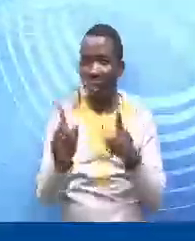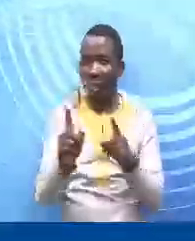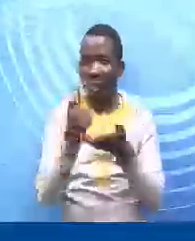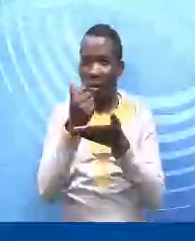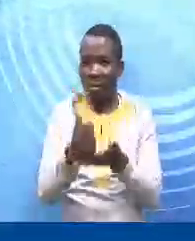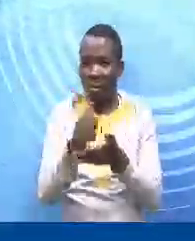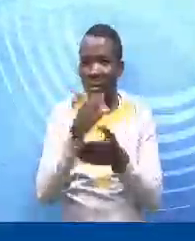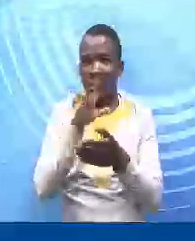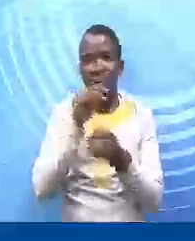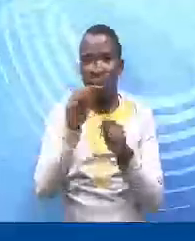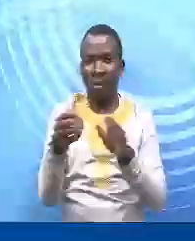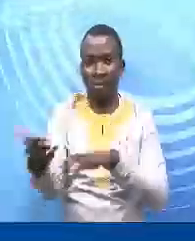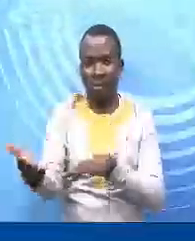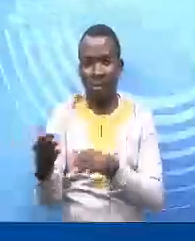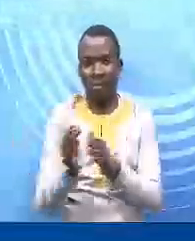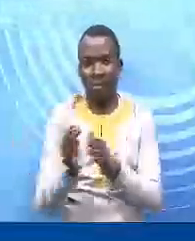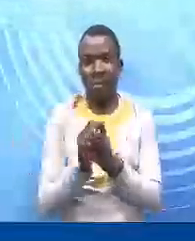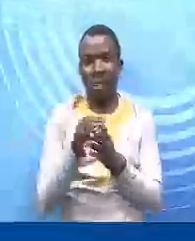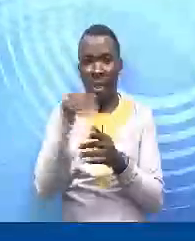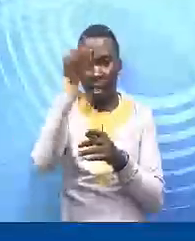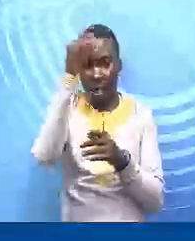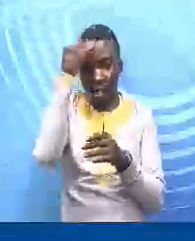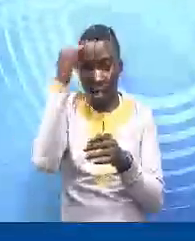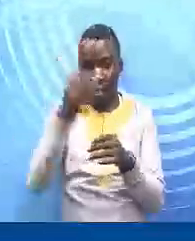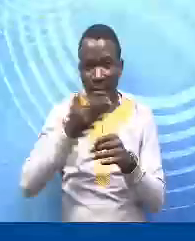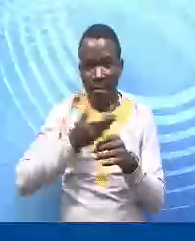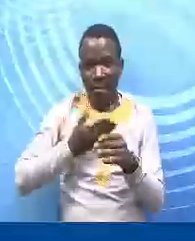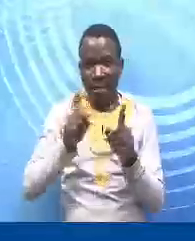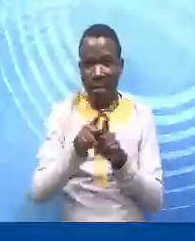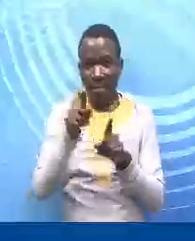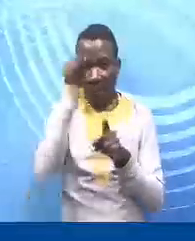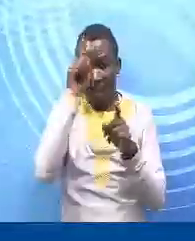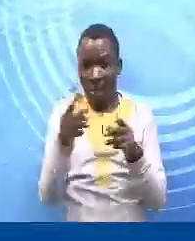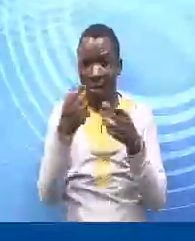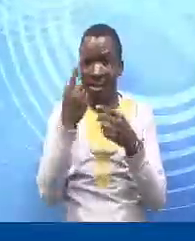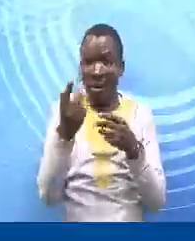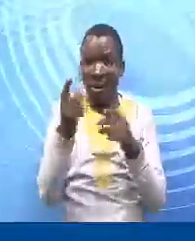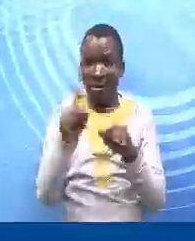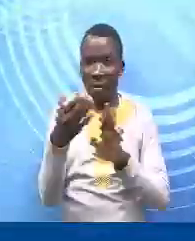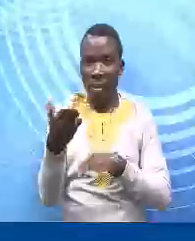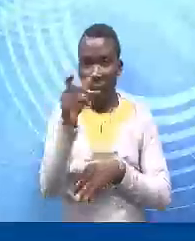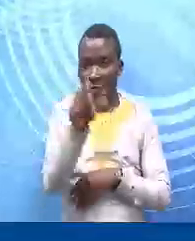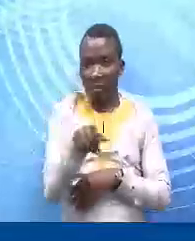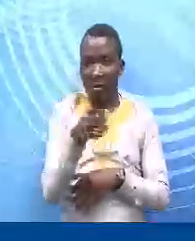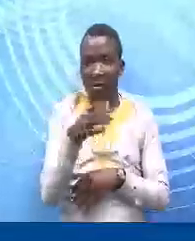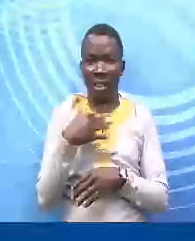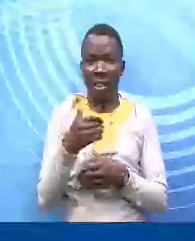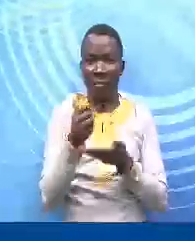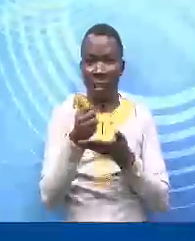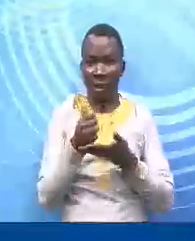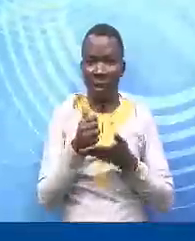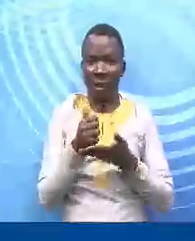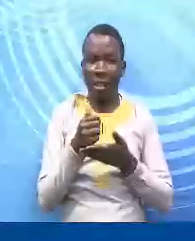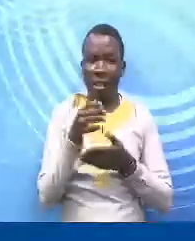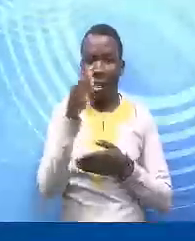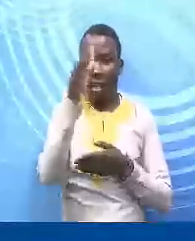mudaheranwa yazasiga ubuzima none icyifuzo twe dufite nk'abaturage batuye ahantu turabona hashobora kuzaga umuntu twifuzaga ko mwadufasha